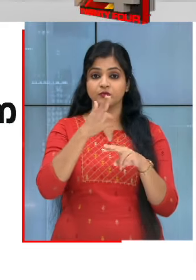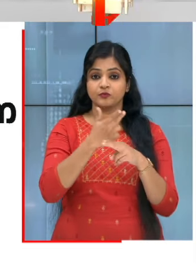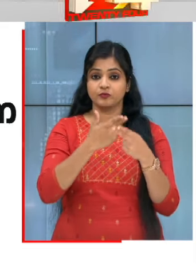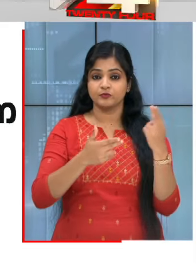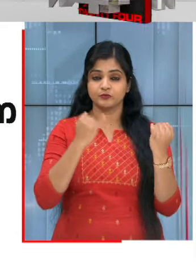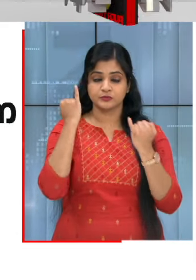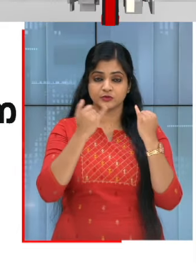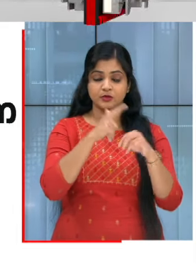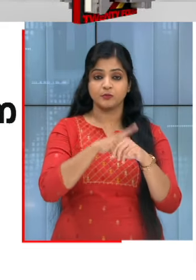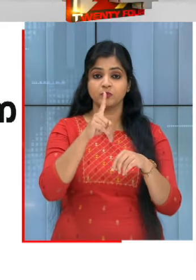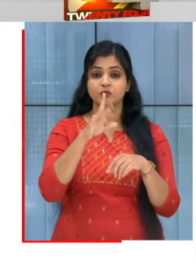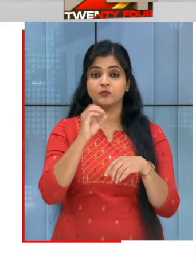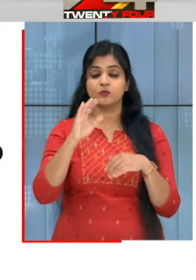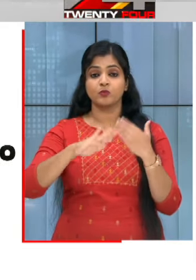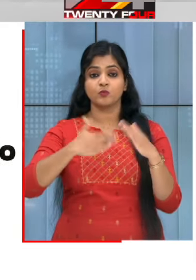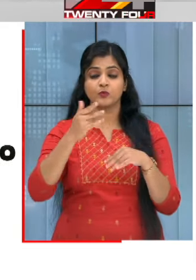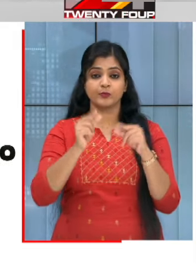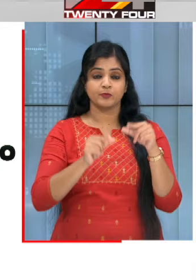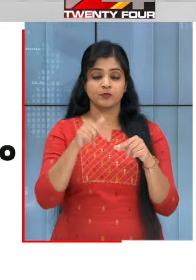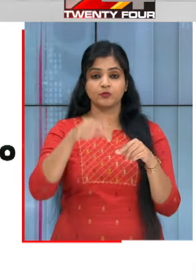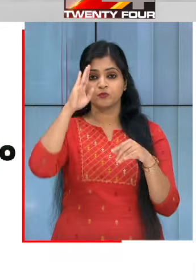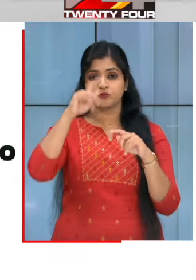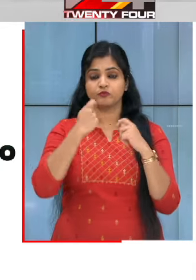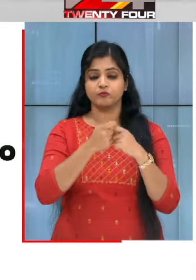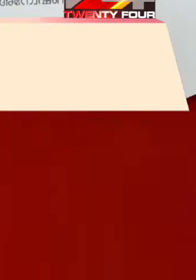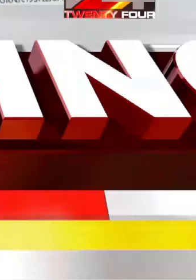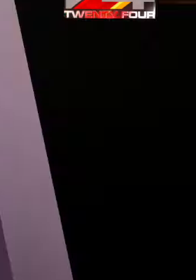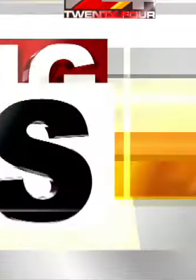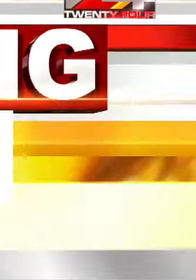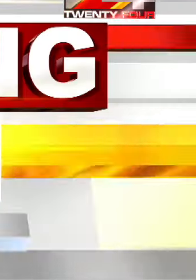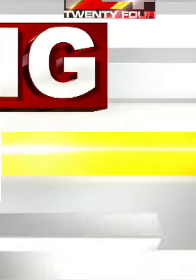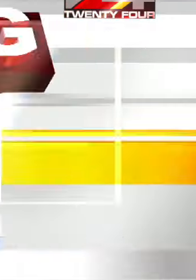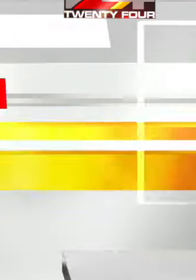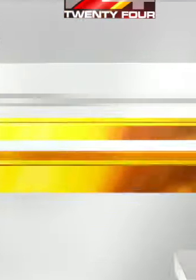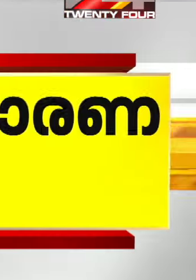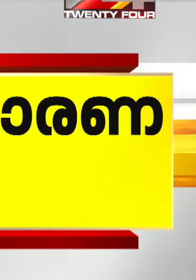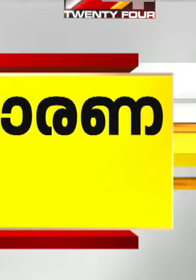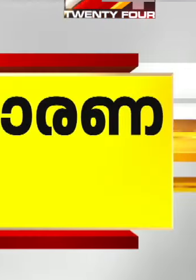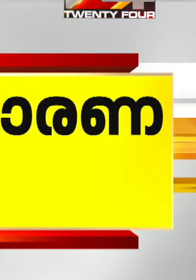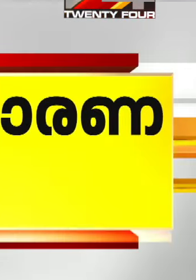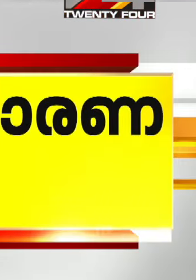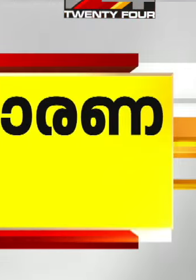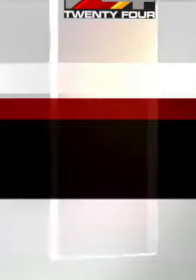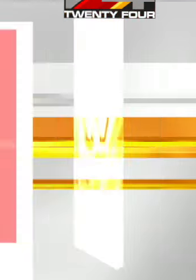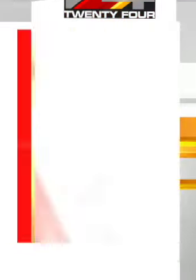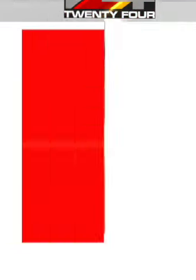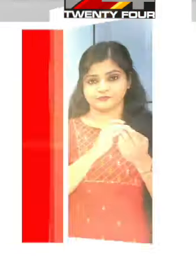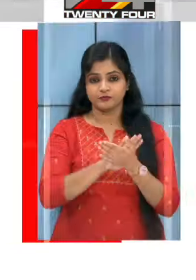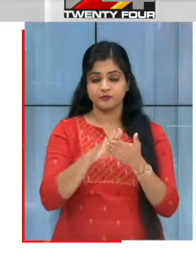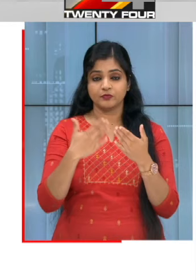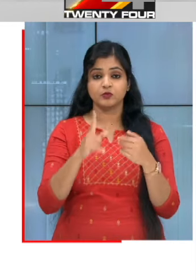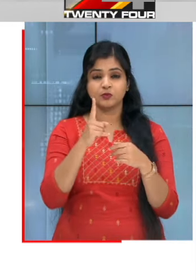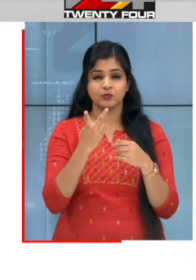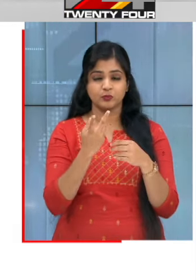ഏതാണ്ട് 100-ലധികം ആളുകളെയാണ് പോലീസ് കണ്ടെത്തിയത്. ഇവരുടെയൊക്കെ തന്നെ മൊഴി പോലീസ് രേഖപ്പെടുത്തിയിട്ടുണ്ട്. ഇനിയും 1-2 ആളുകളെ കൂടി